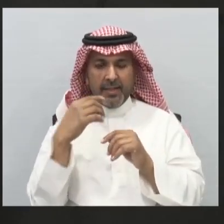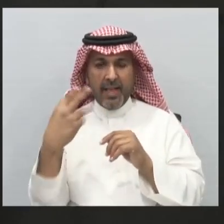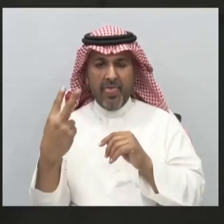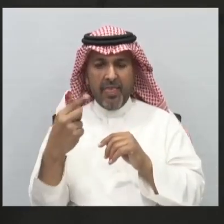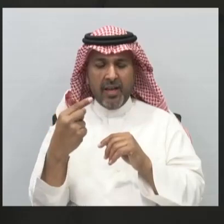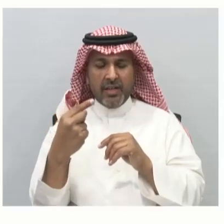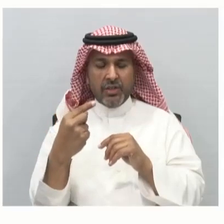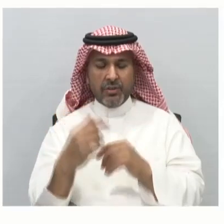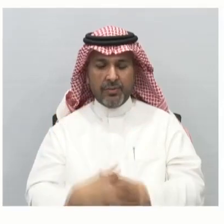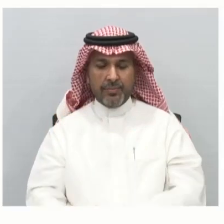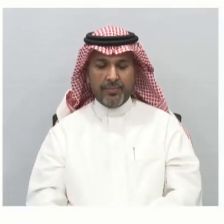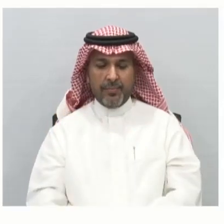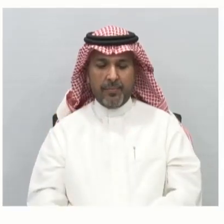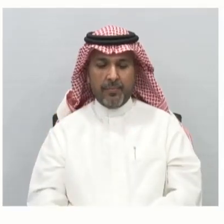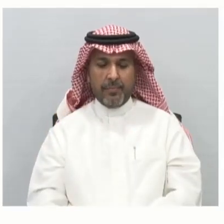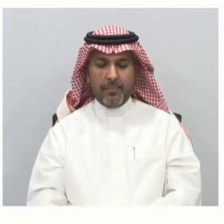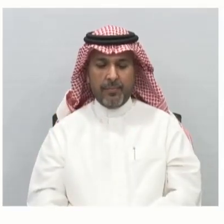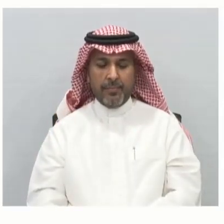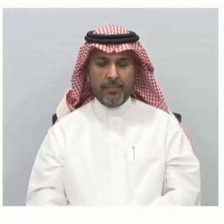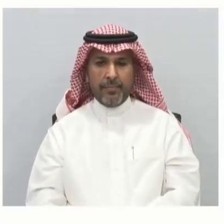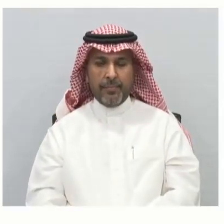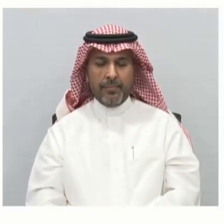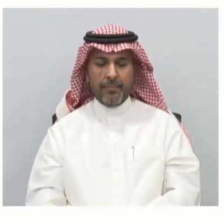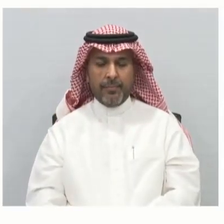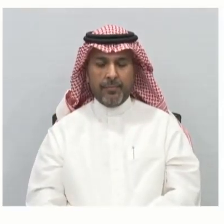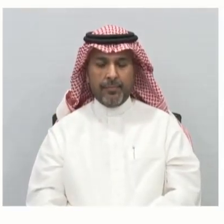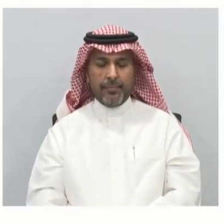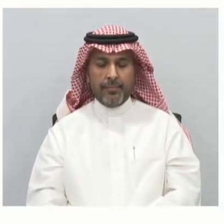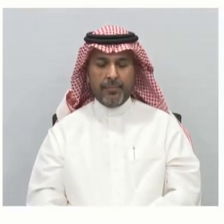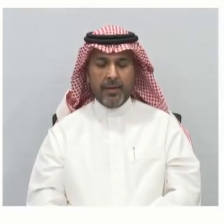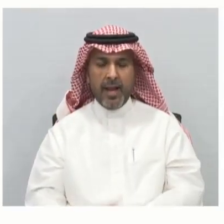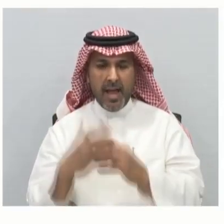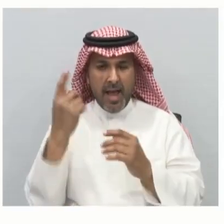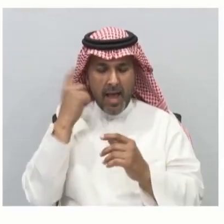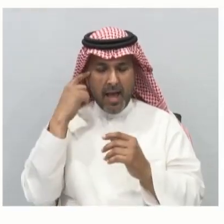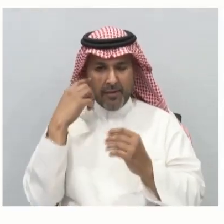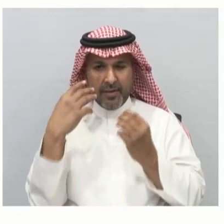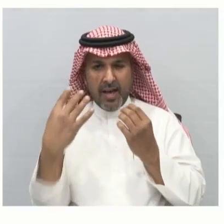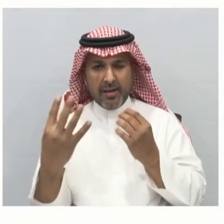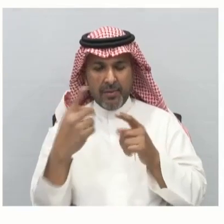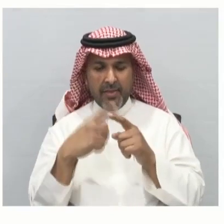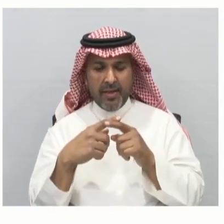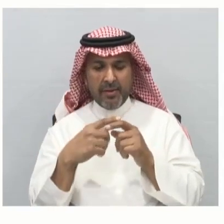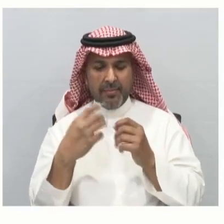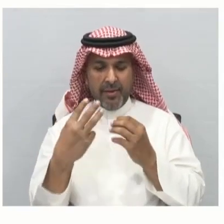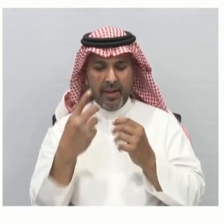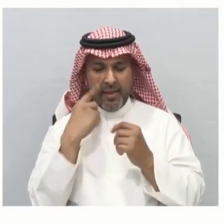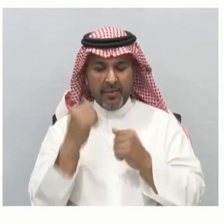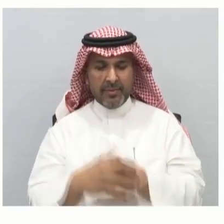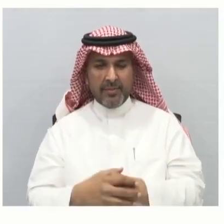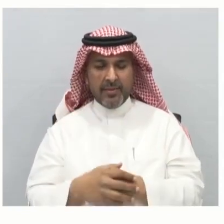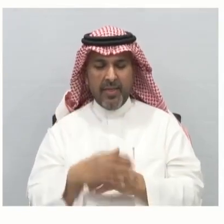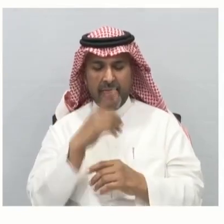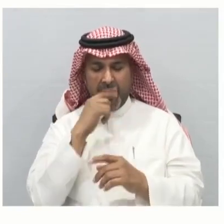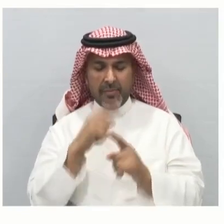طيب من خلال معرفتي انا متمكن من جدول الضرب اعلى من الان اني راح اخذ الربع راح